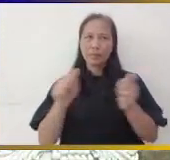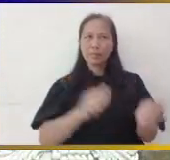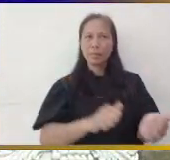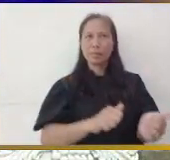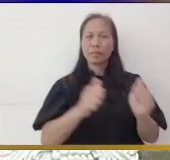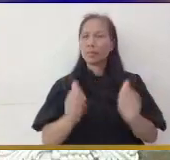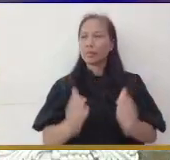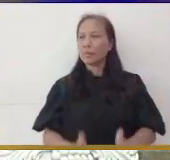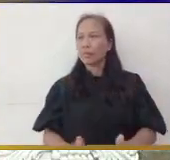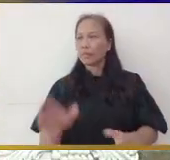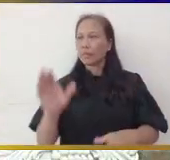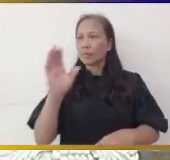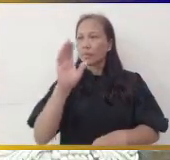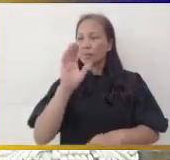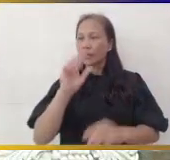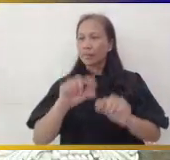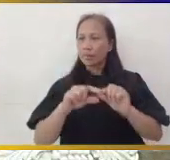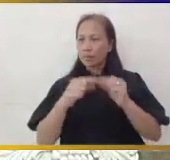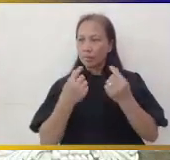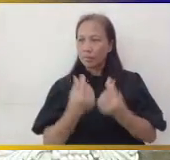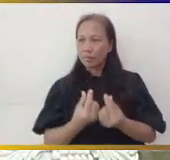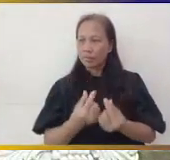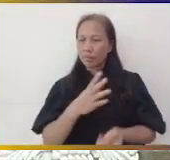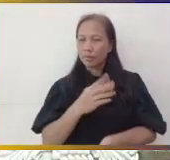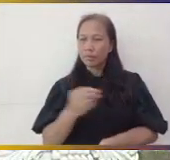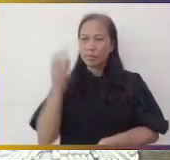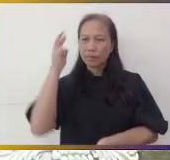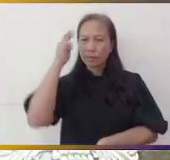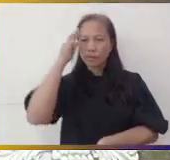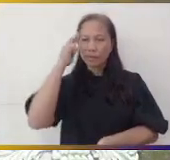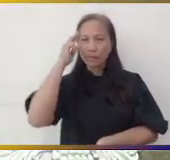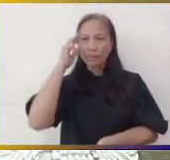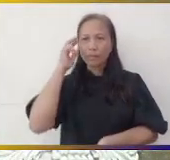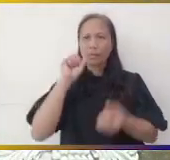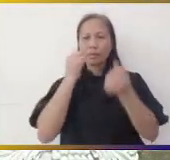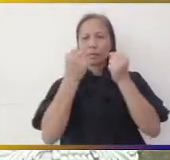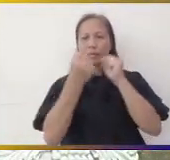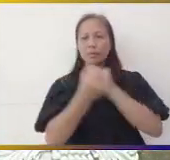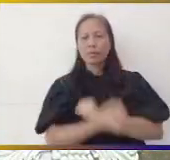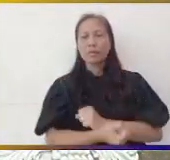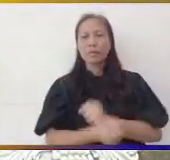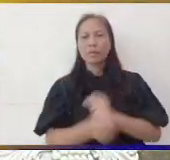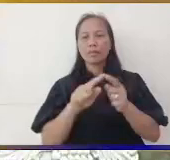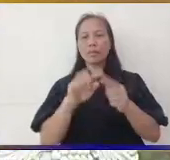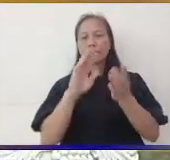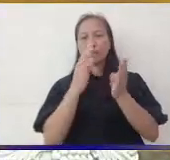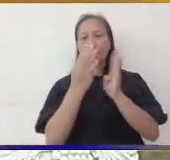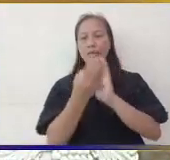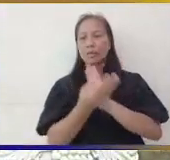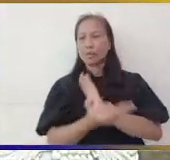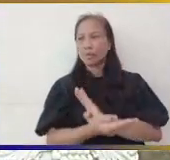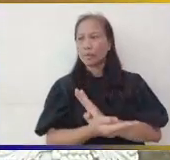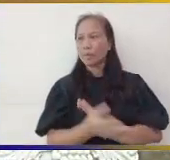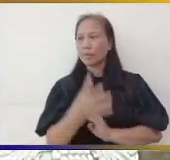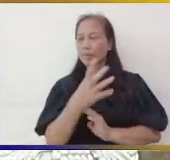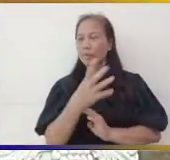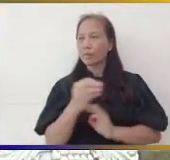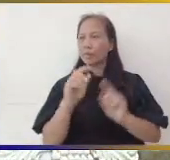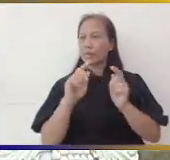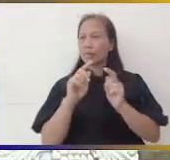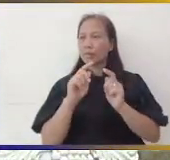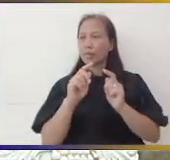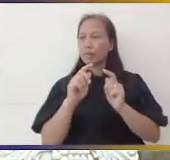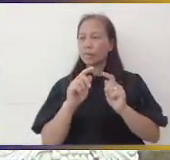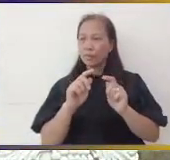Yan po ang naging kadahilanan kung bakit nung siya po ay na-convert he tried mga kapatid he tried to change